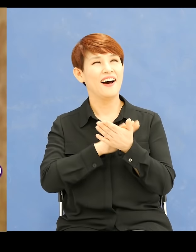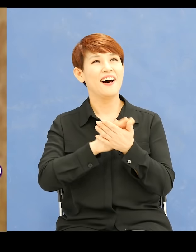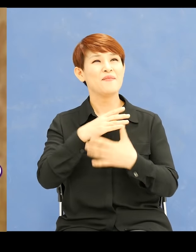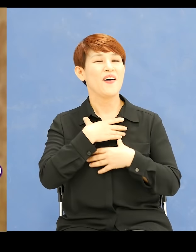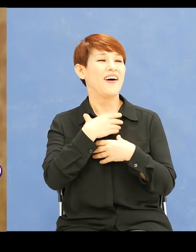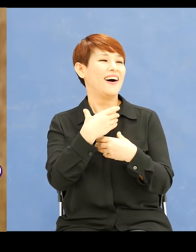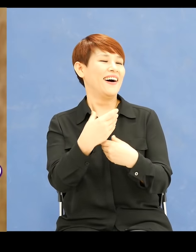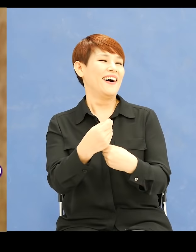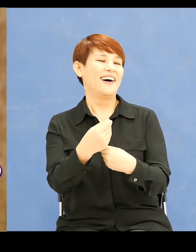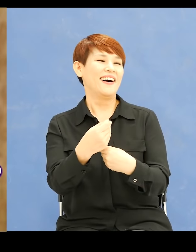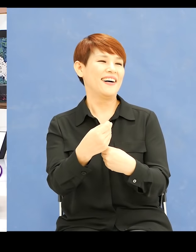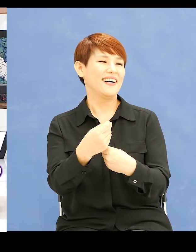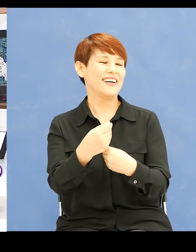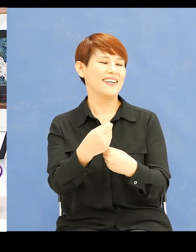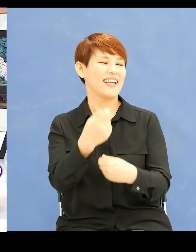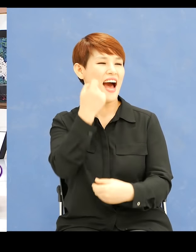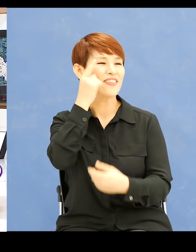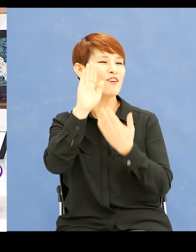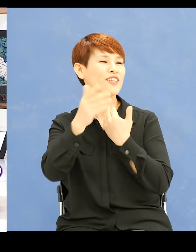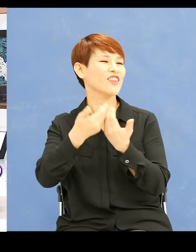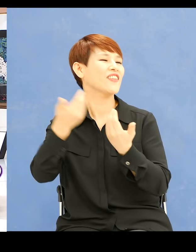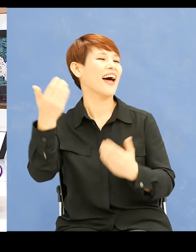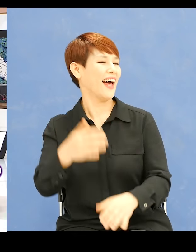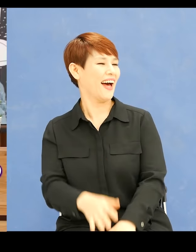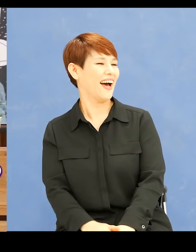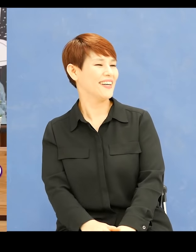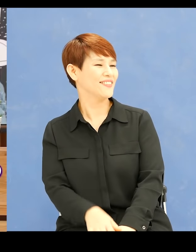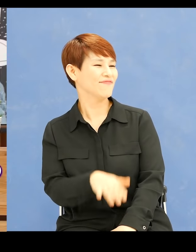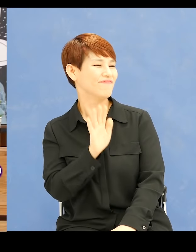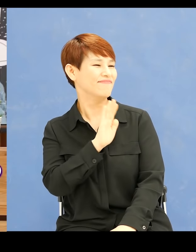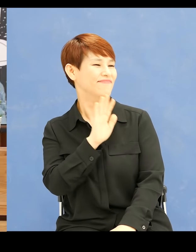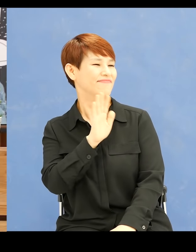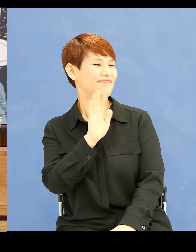그 평화는 이루 말할 수가 없죠. 하늘로부터 평화가 내려오는데